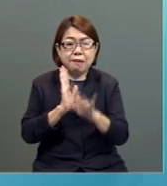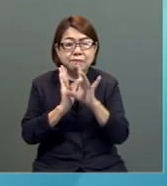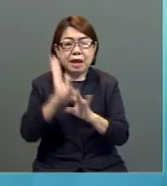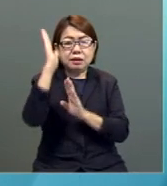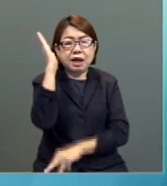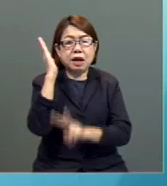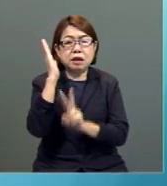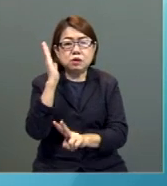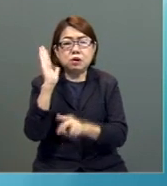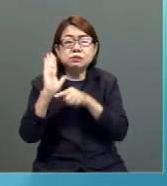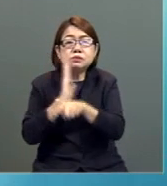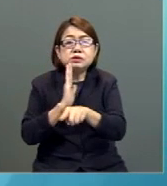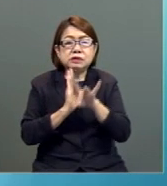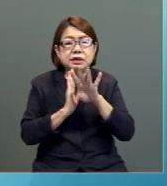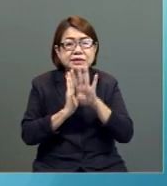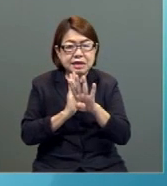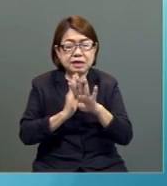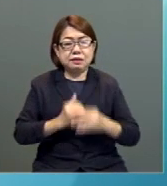ตะวันออก 4